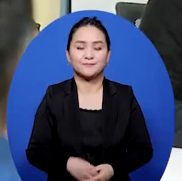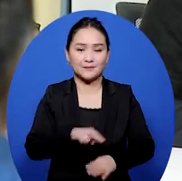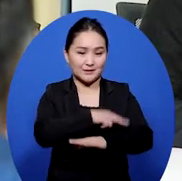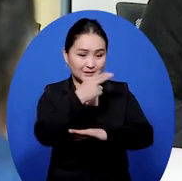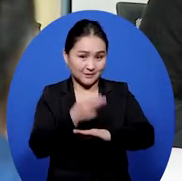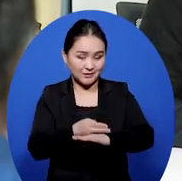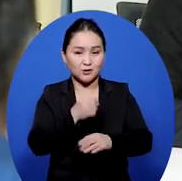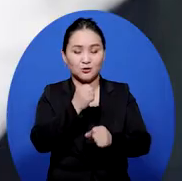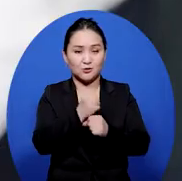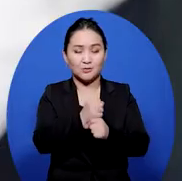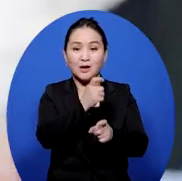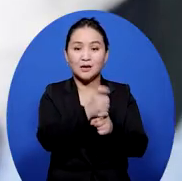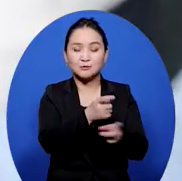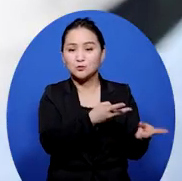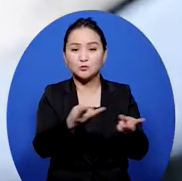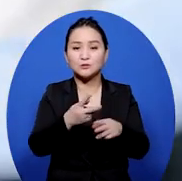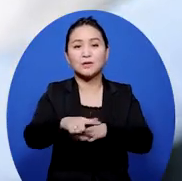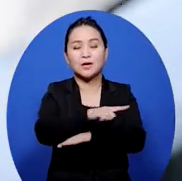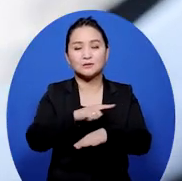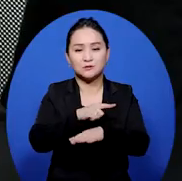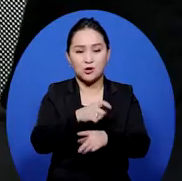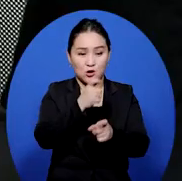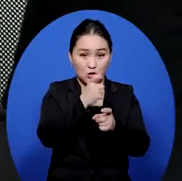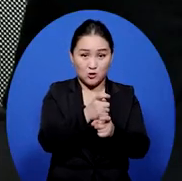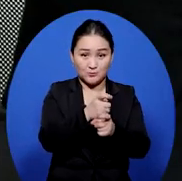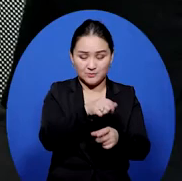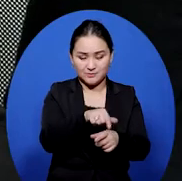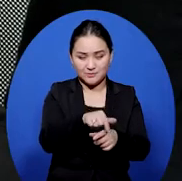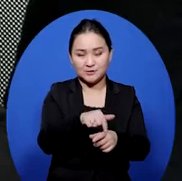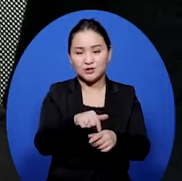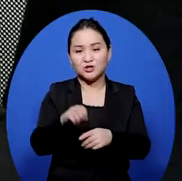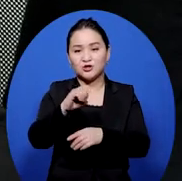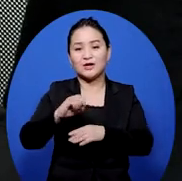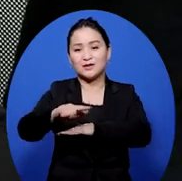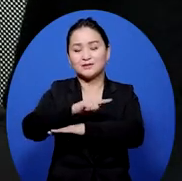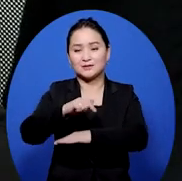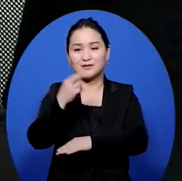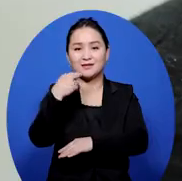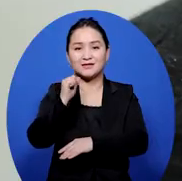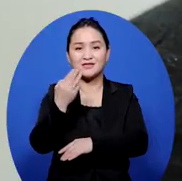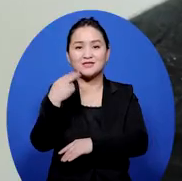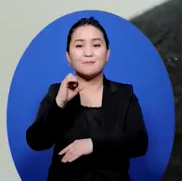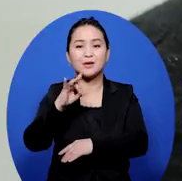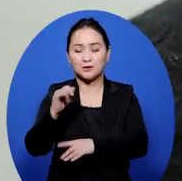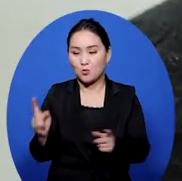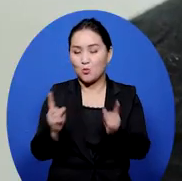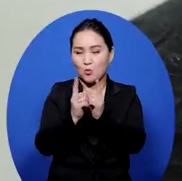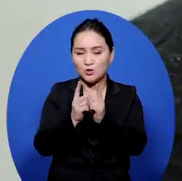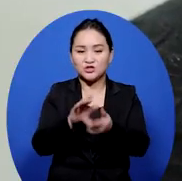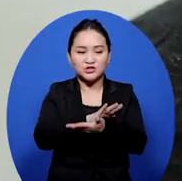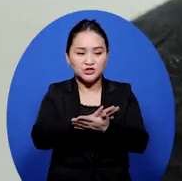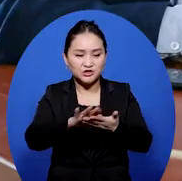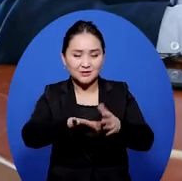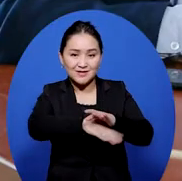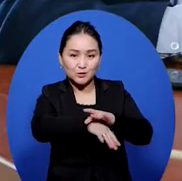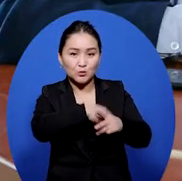Дархангуул аймгийн хөдлөмөр халамжийн үйлчлэгээний газрын хамт олонтой хөдлөмөр халамжийн үйлчлэгээний ерөнхий газрын дарга Даштенберт уулзалт хийж шинчлэн найруулсан хуулийн